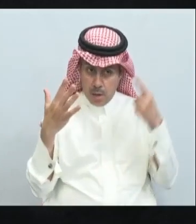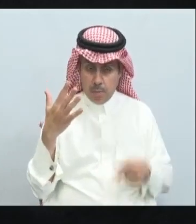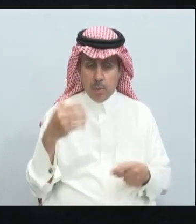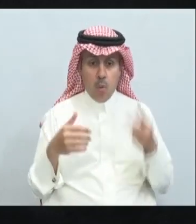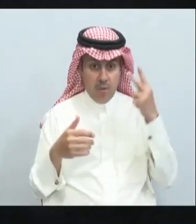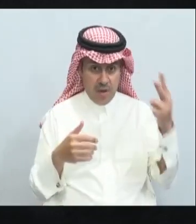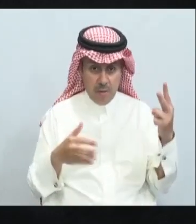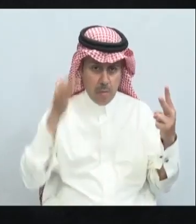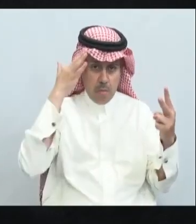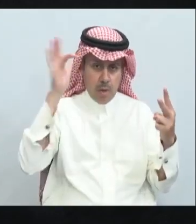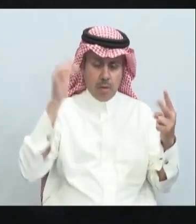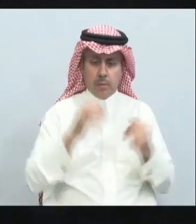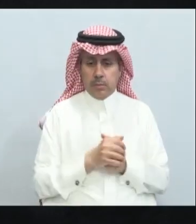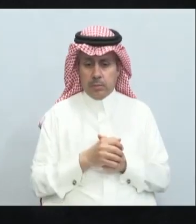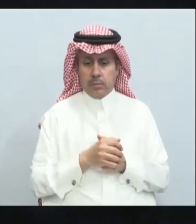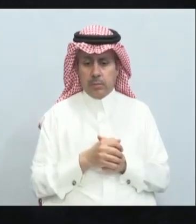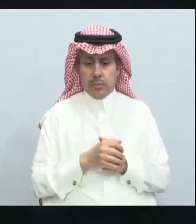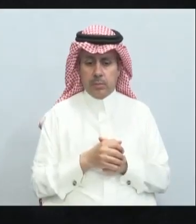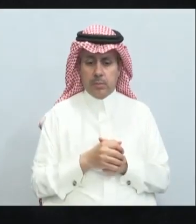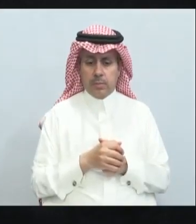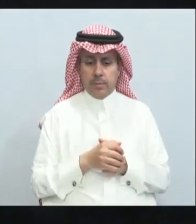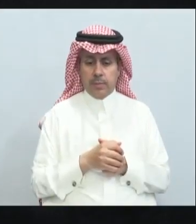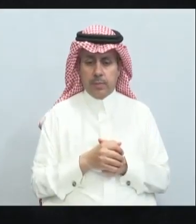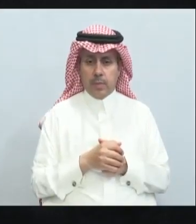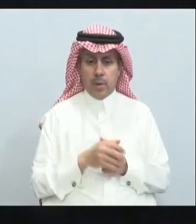حالتان جائزه في نهايه الدرس